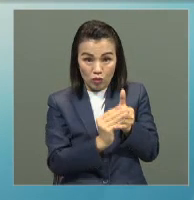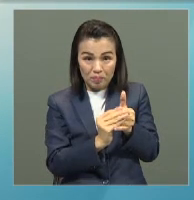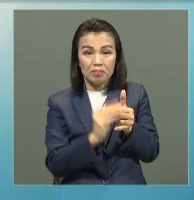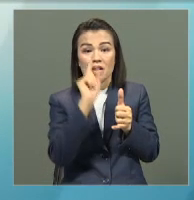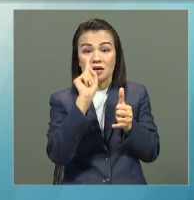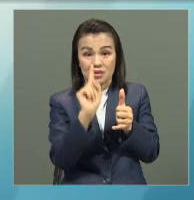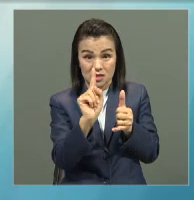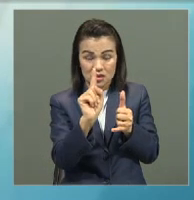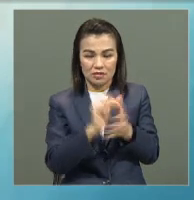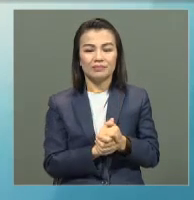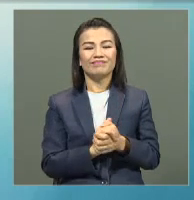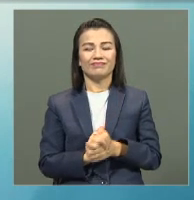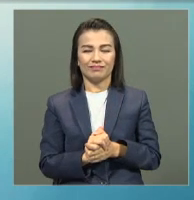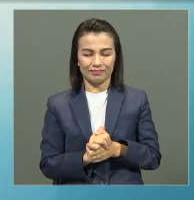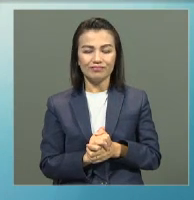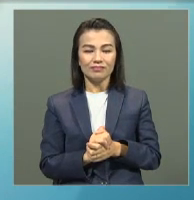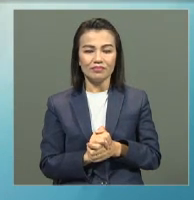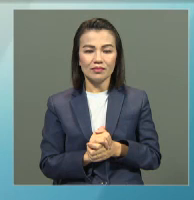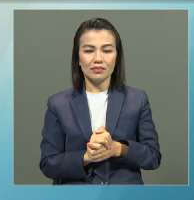เต็มที่พบขึ้นมาใหม่ในรอบ 24